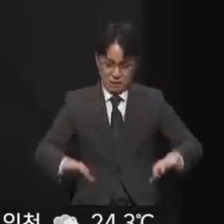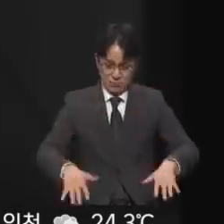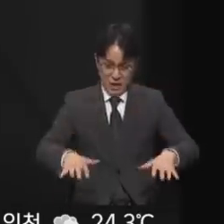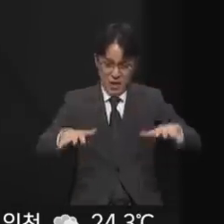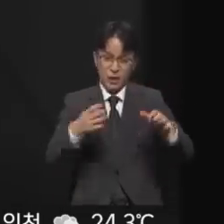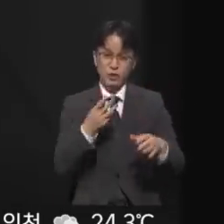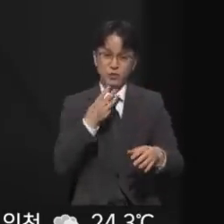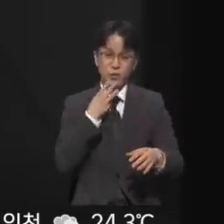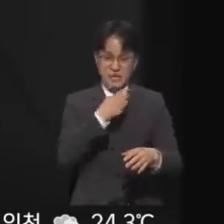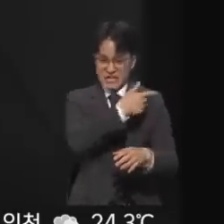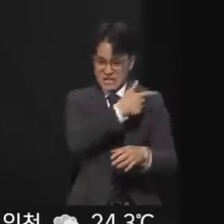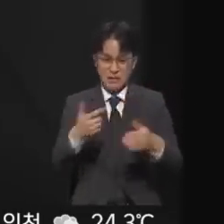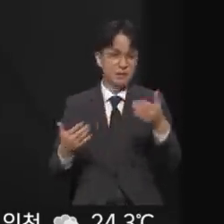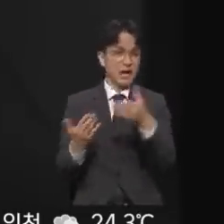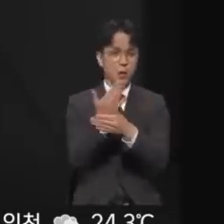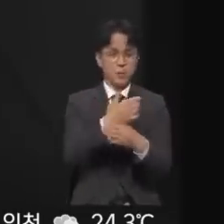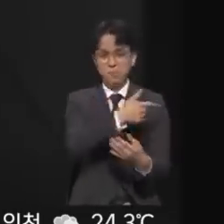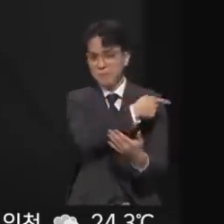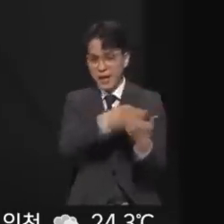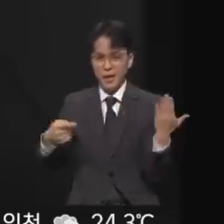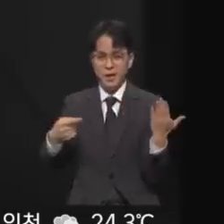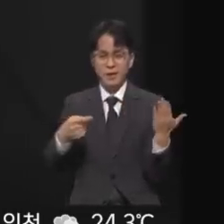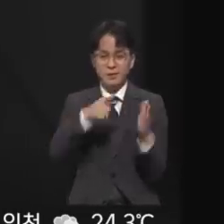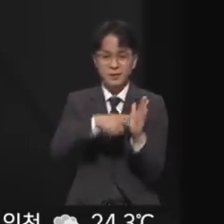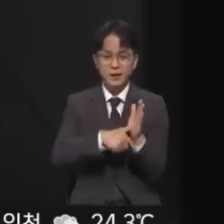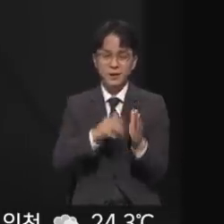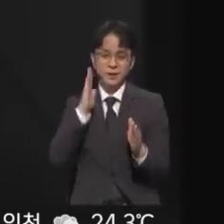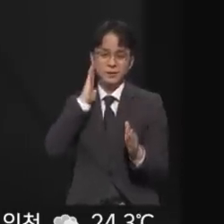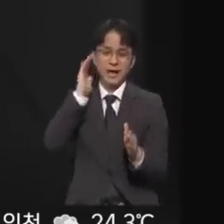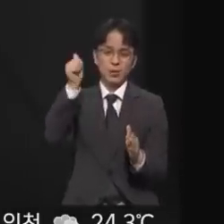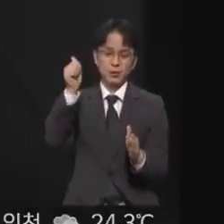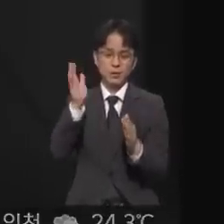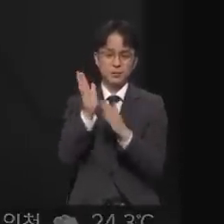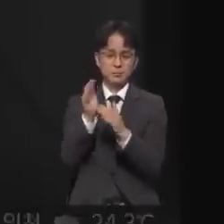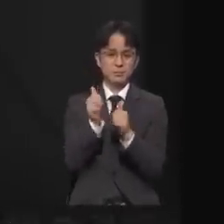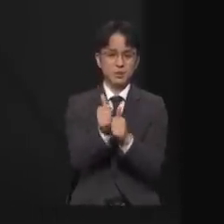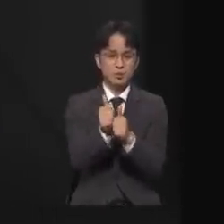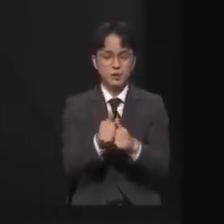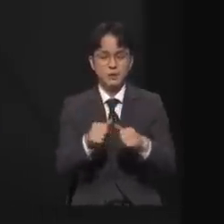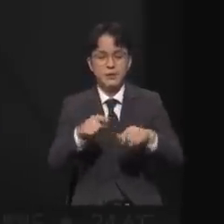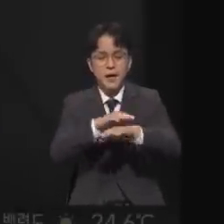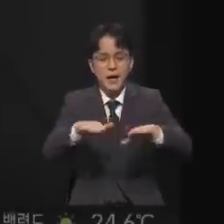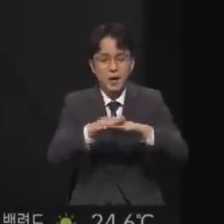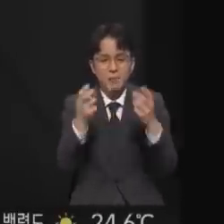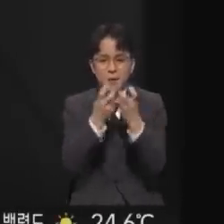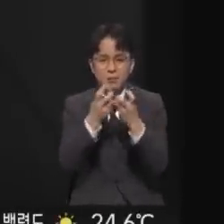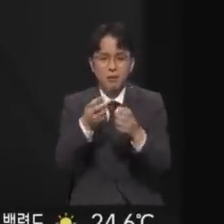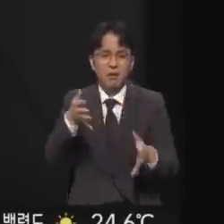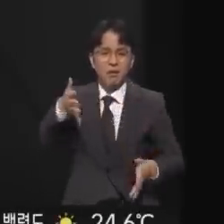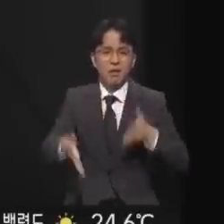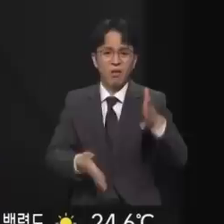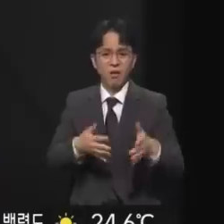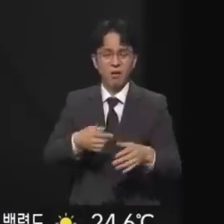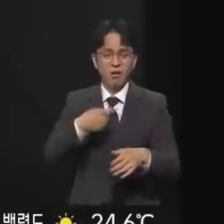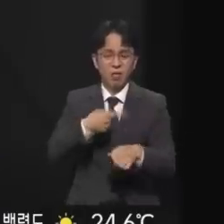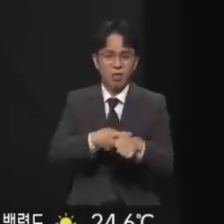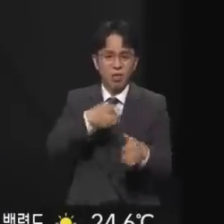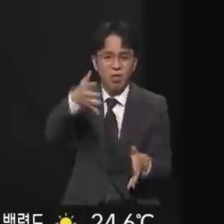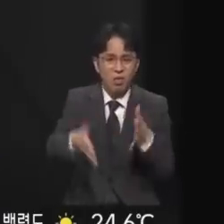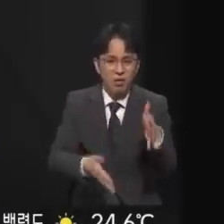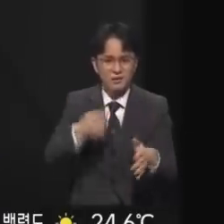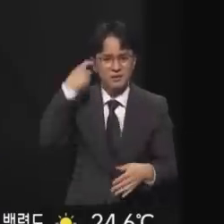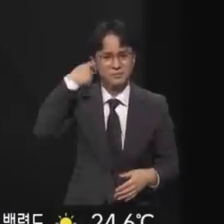대한 어떻게 됩니다 그 인식과 대응 방을 잘 모르고 얘기 잘 못하고 있다 그리고 이런 부분에 있어서 특히나